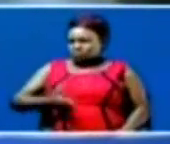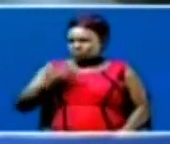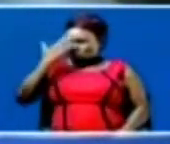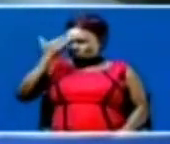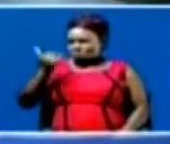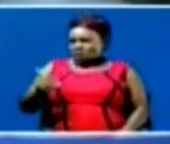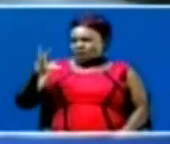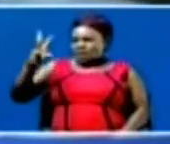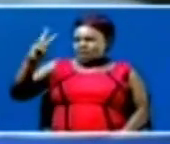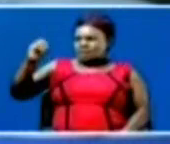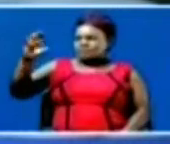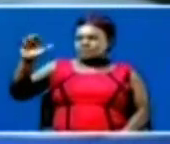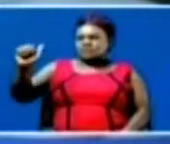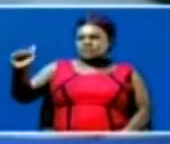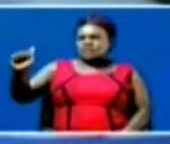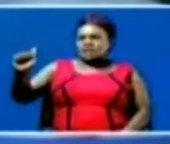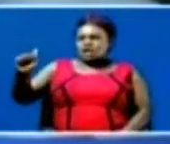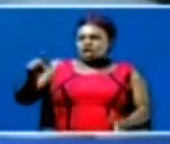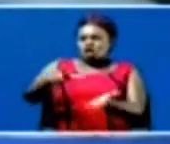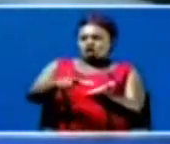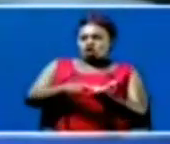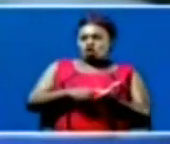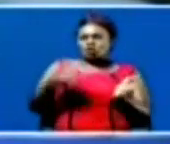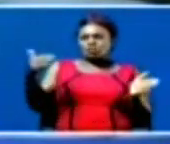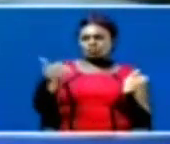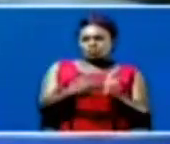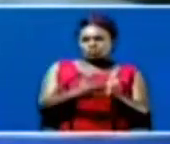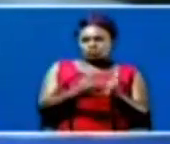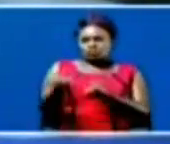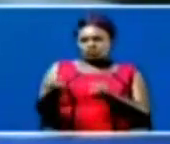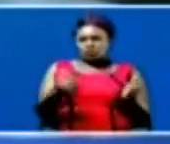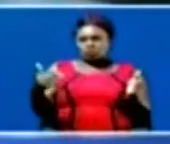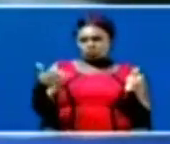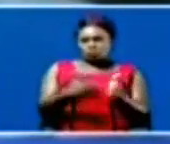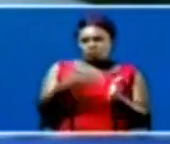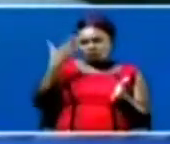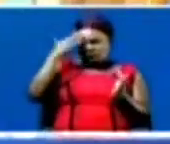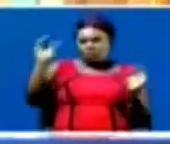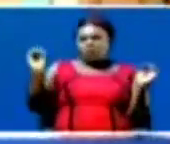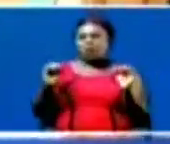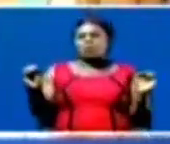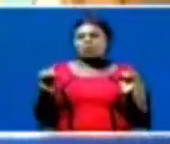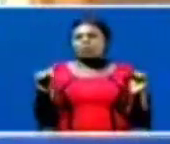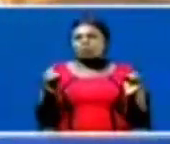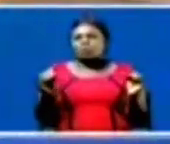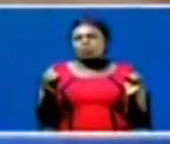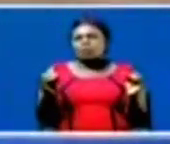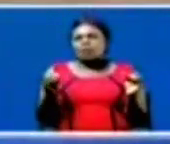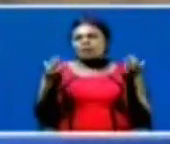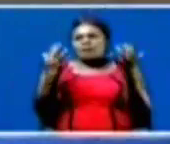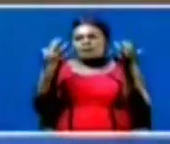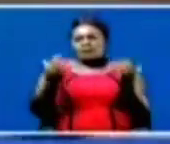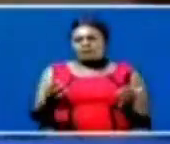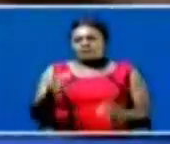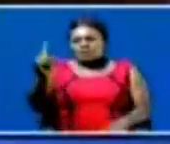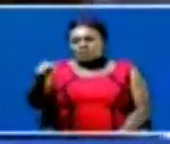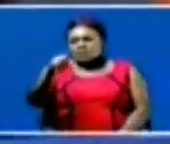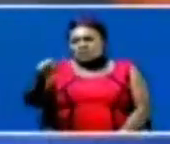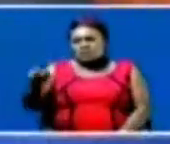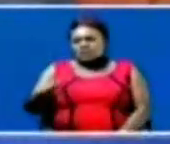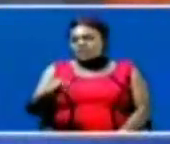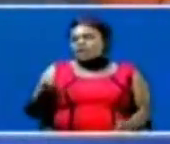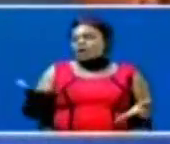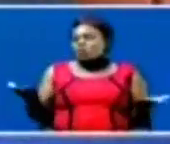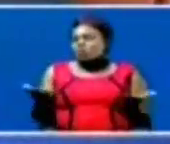baadhi ya wakilishi wadi kunyimwa mikopo ya nyumba na magari kwa sababu zisizojulikana. Madai mazito yakazidi kumwandama